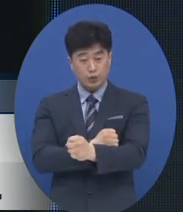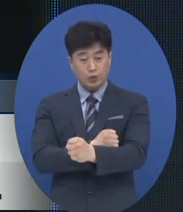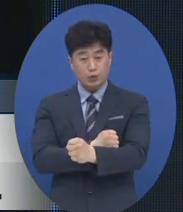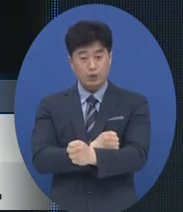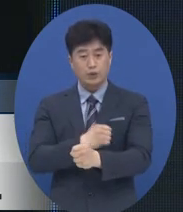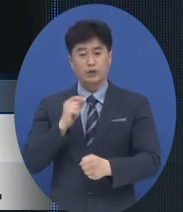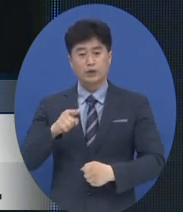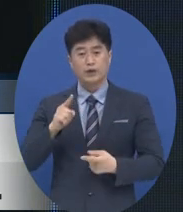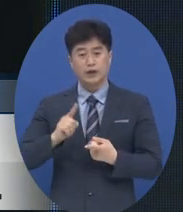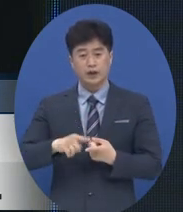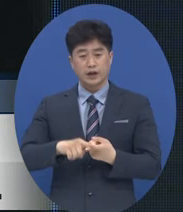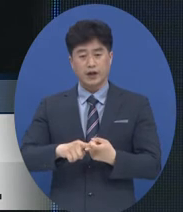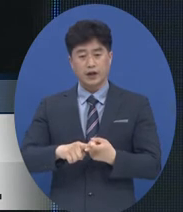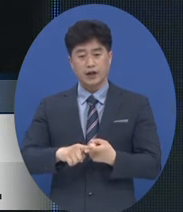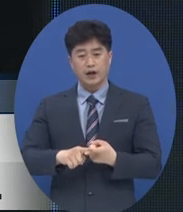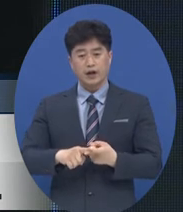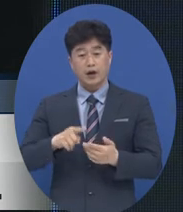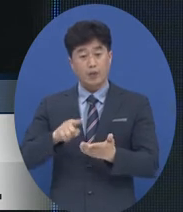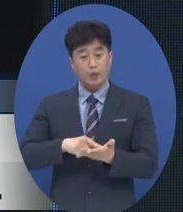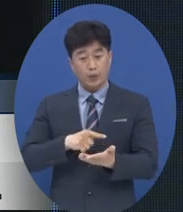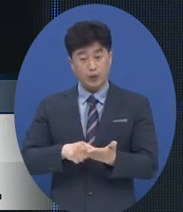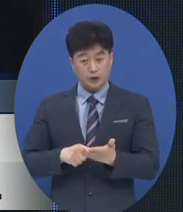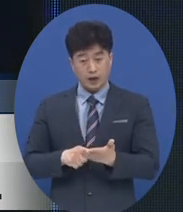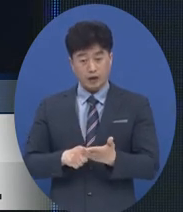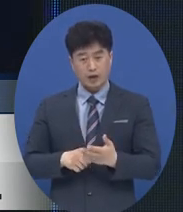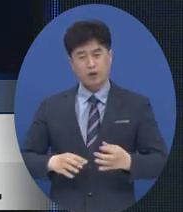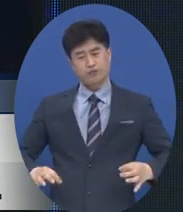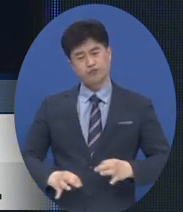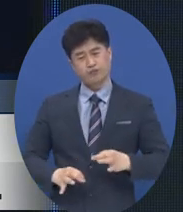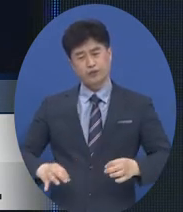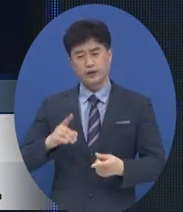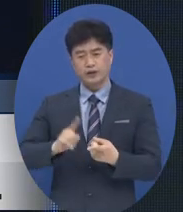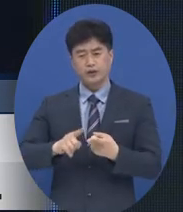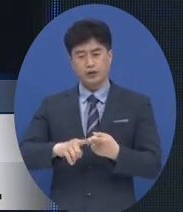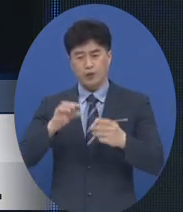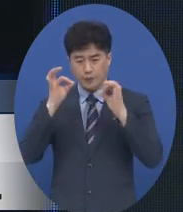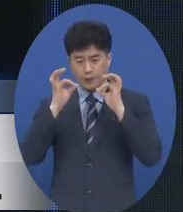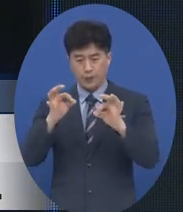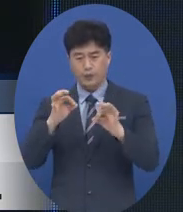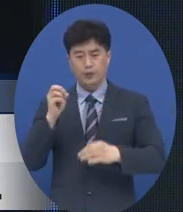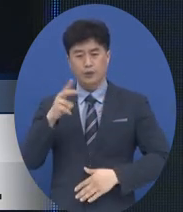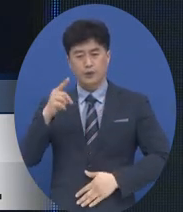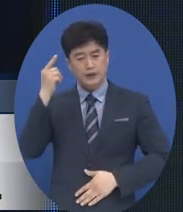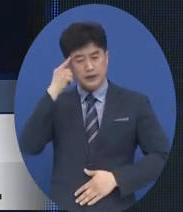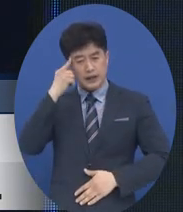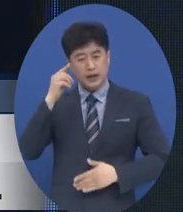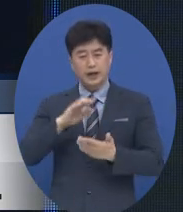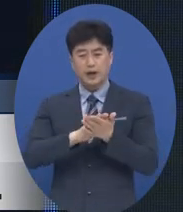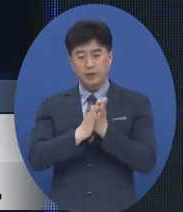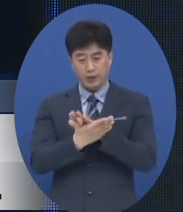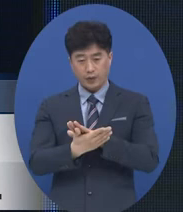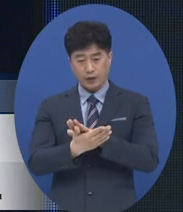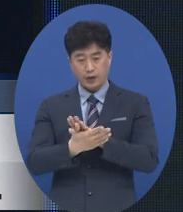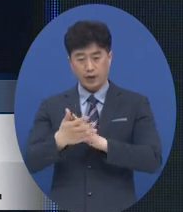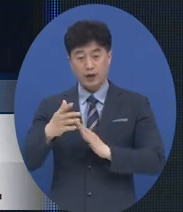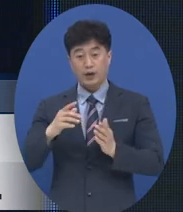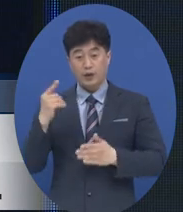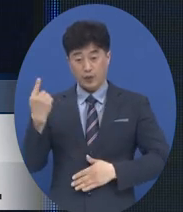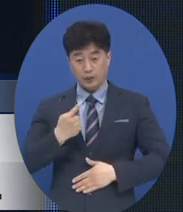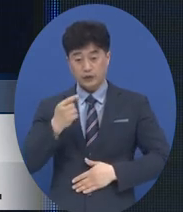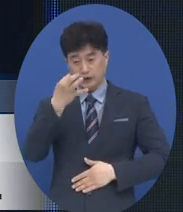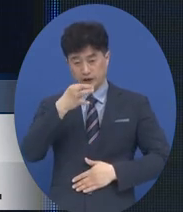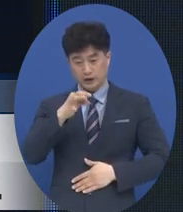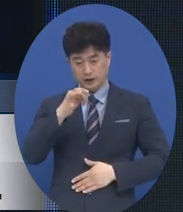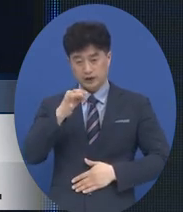그거에 대한 보상이 얼마나 불공정한가라는 것을 보게 하고 또 인식의 전환을 가져오는 그런